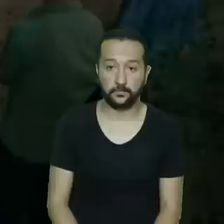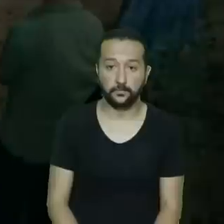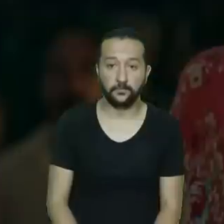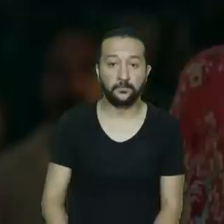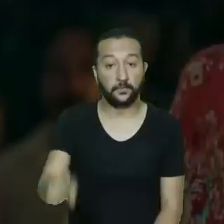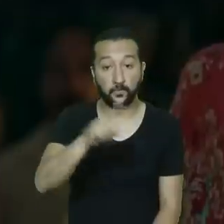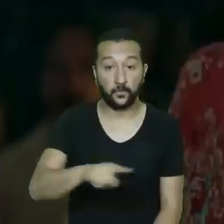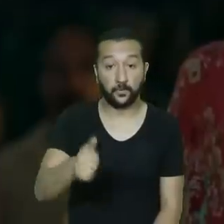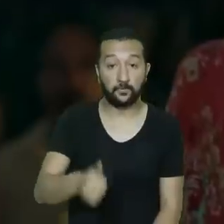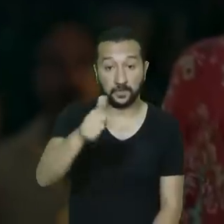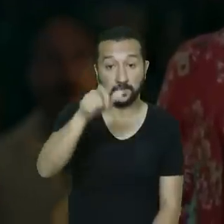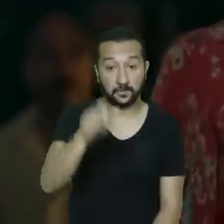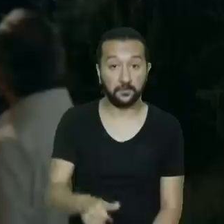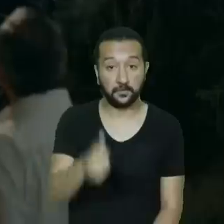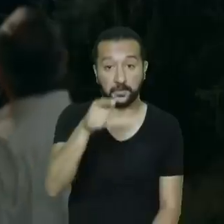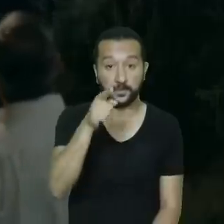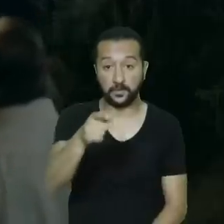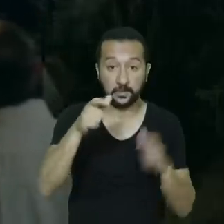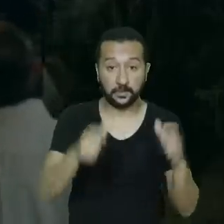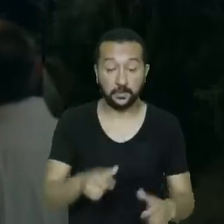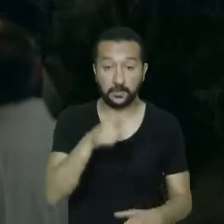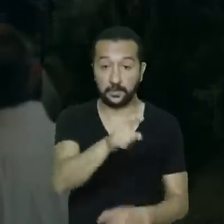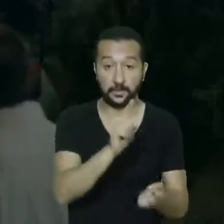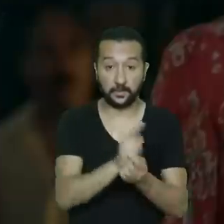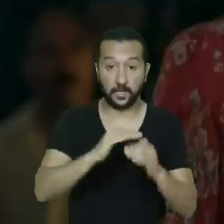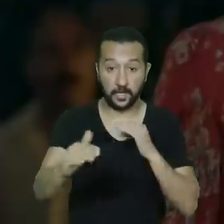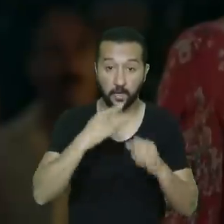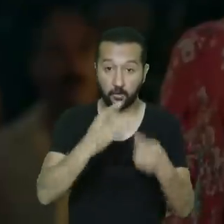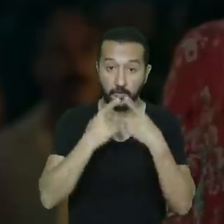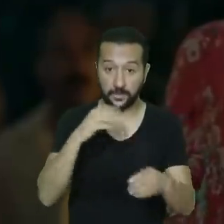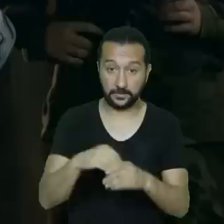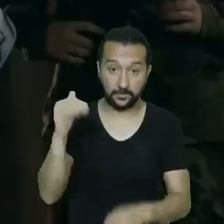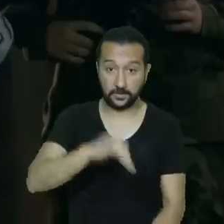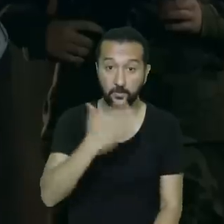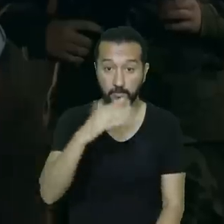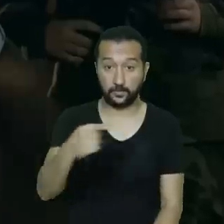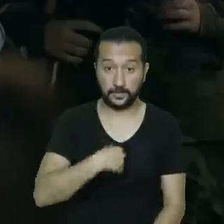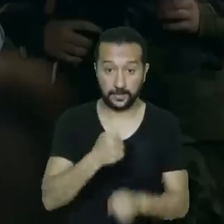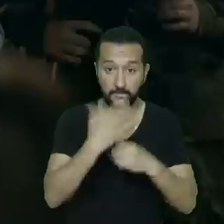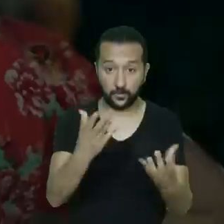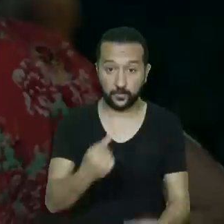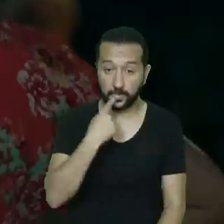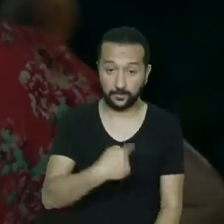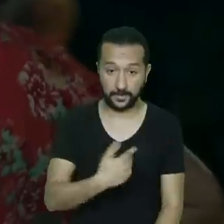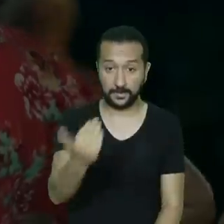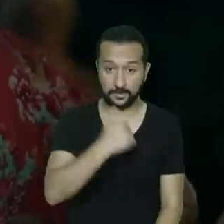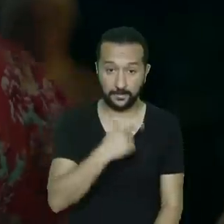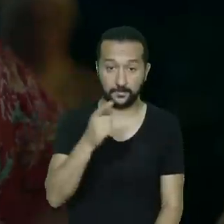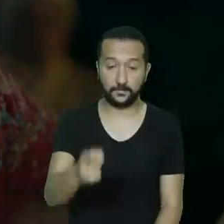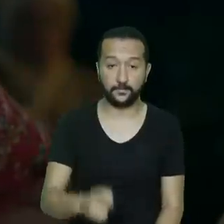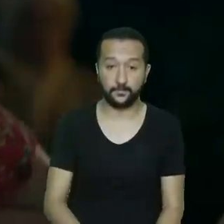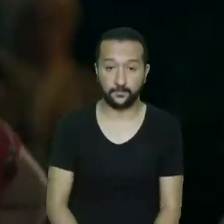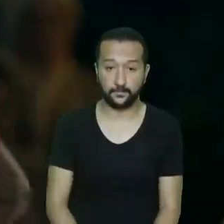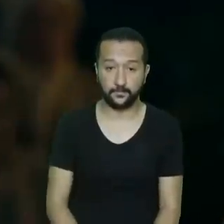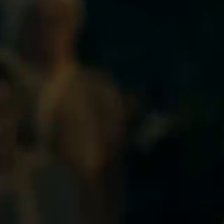Oo, başkan hanım. Sen hakla konuşmaya mı geldin buraya? Yoksa bana geçmiş olsun demeye mi geldin?